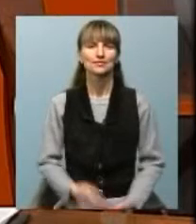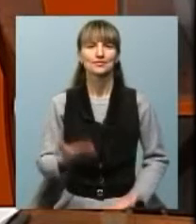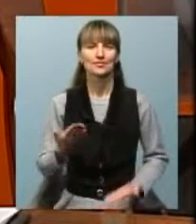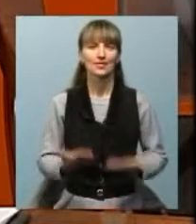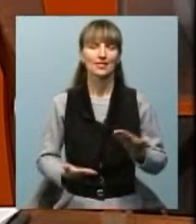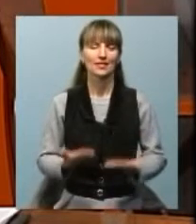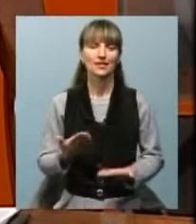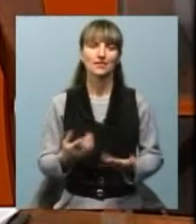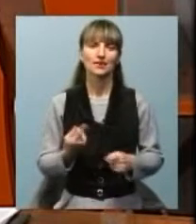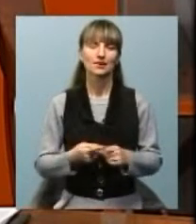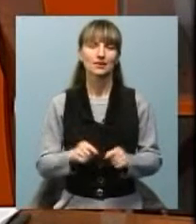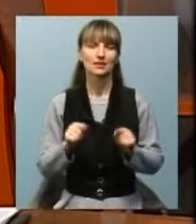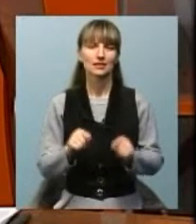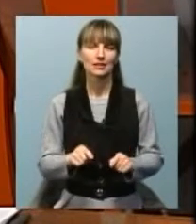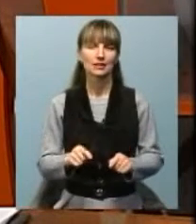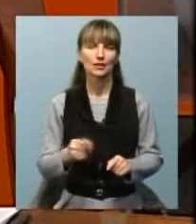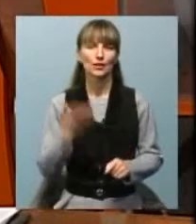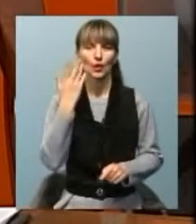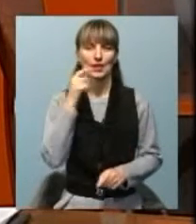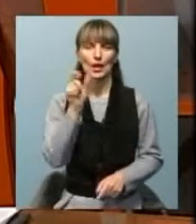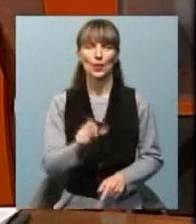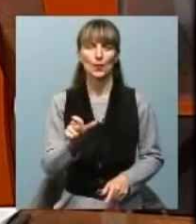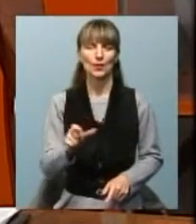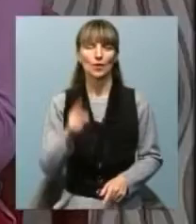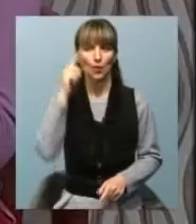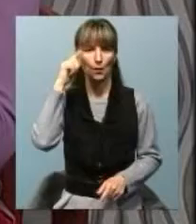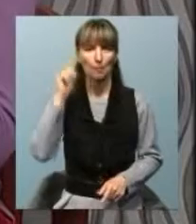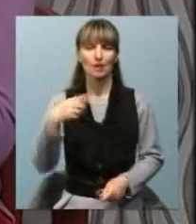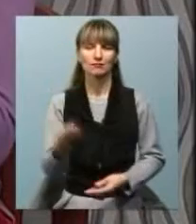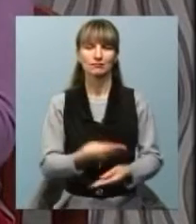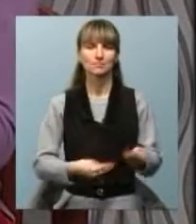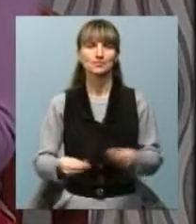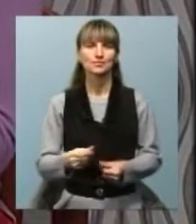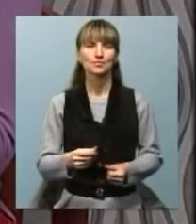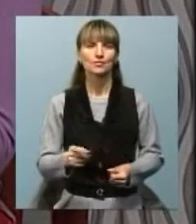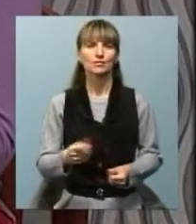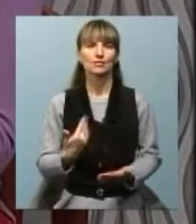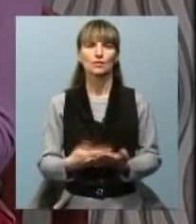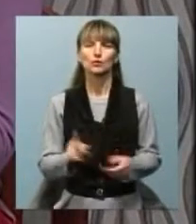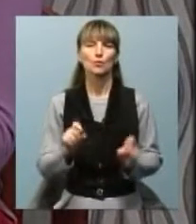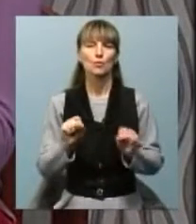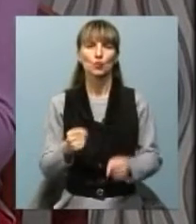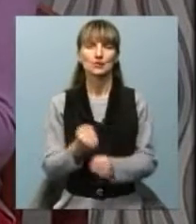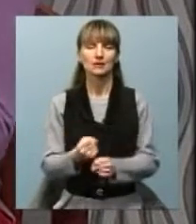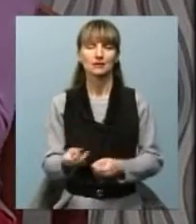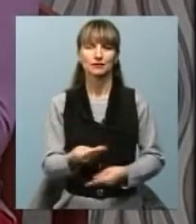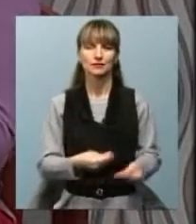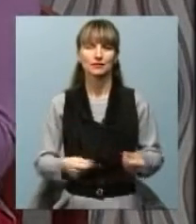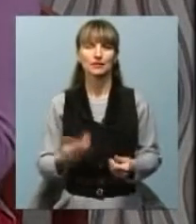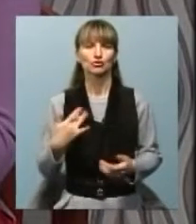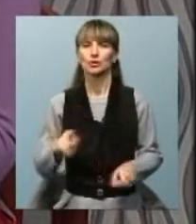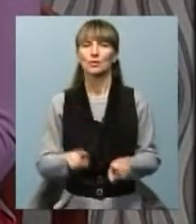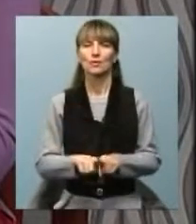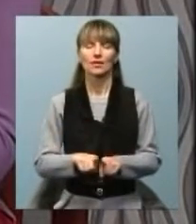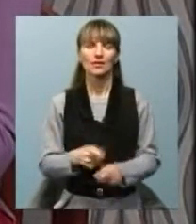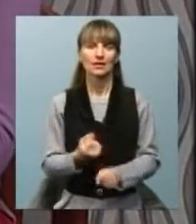Напевно, магія – це коли люди колдують. Так, а що можна, ну, чаклувати, наприклад? Людина чаклює. Для чого вона